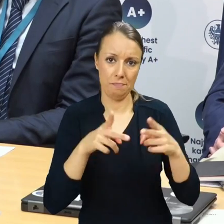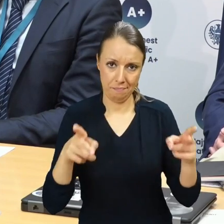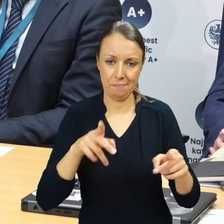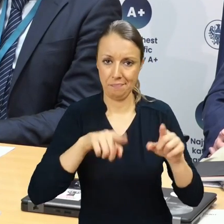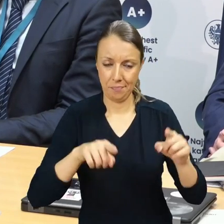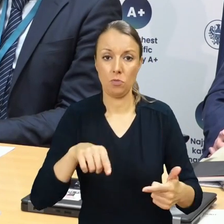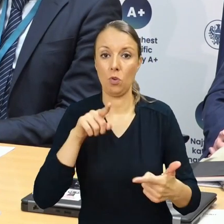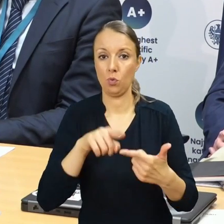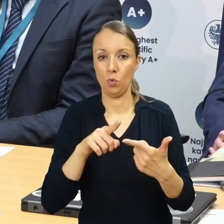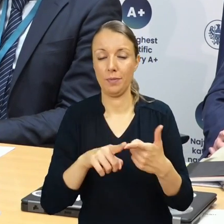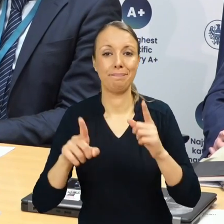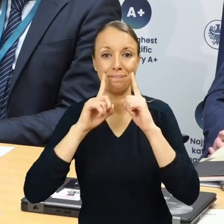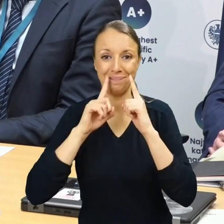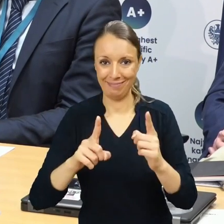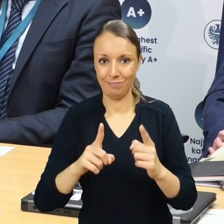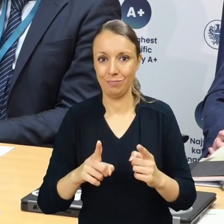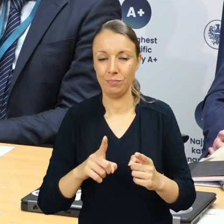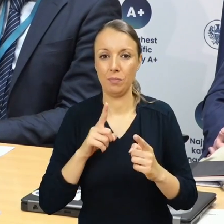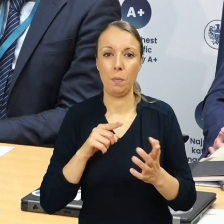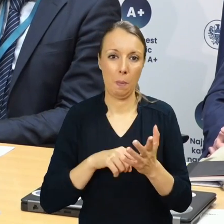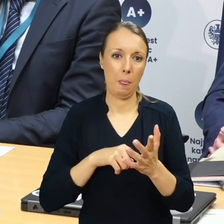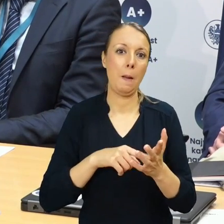fakt przyznania albo zaprzeczenia